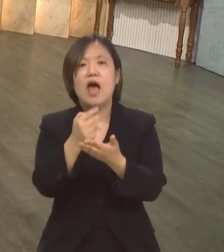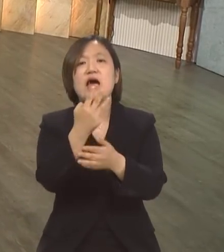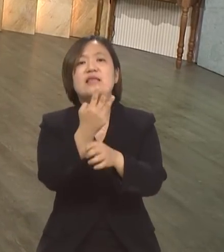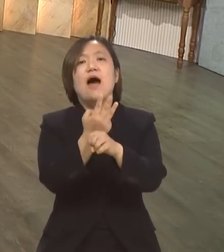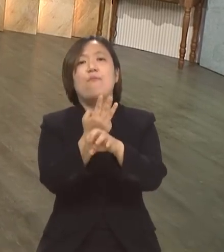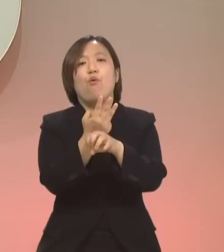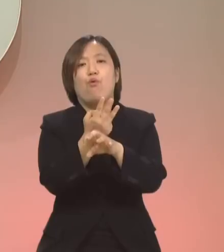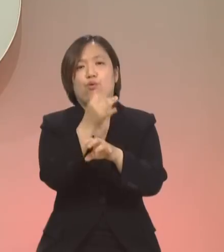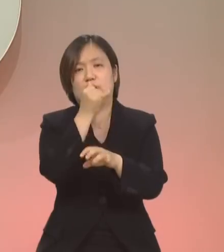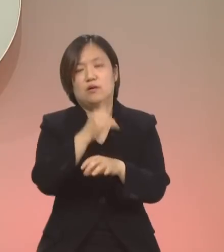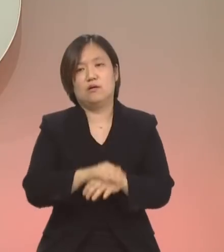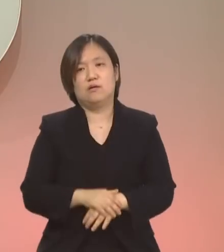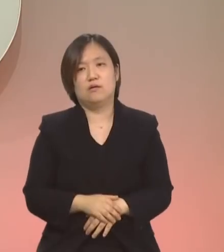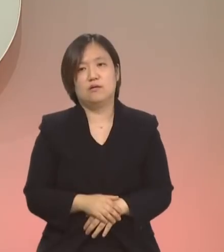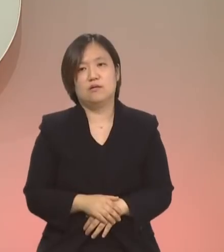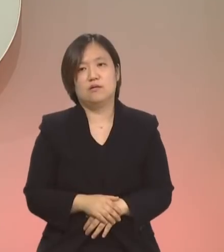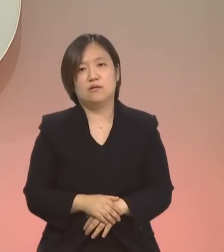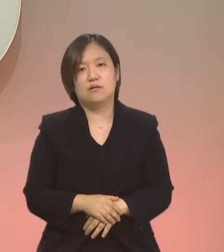눈치채셨죠